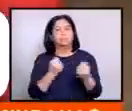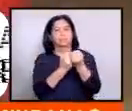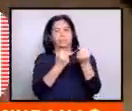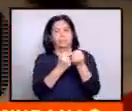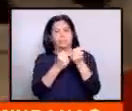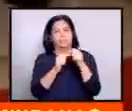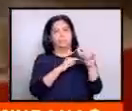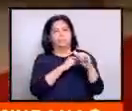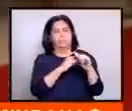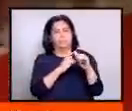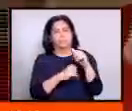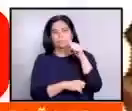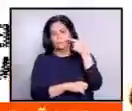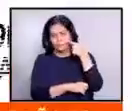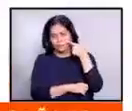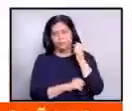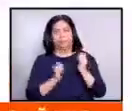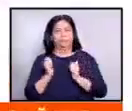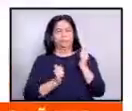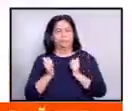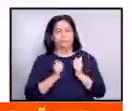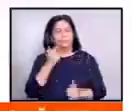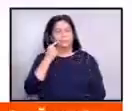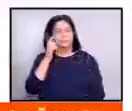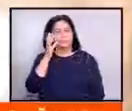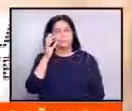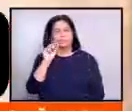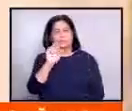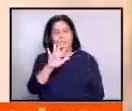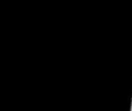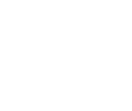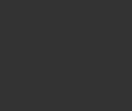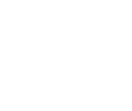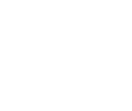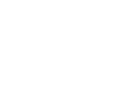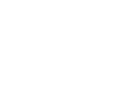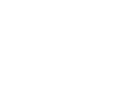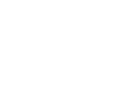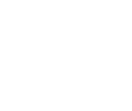susuportahan ng kapartido nilang si Arroyo. Umaaksyon, Jen Kalimon, News 5.